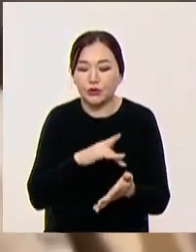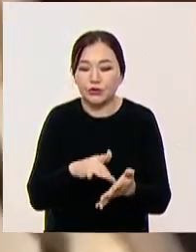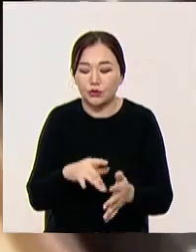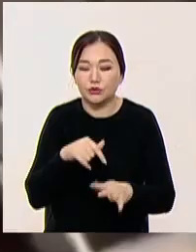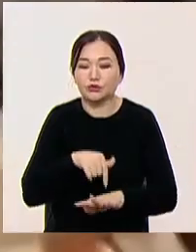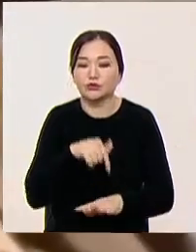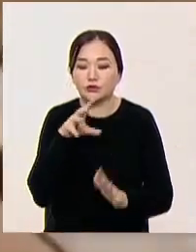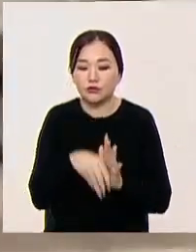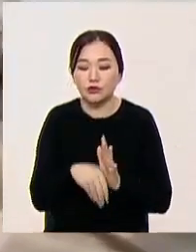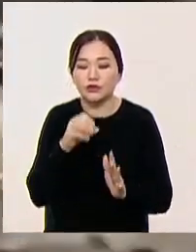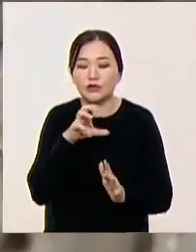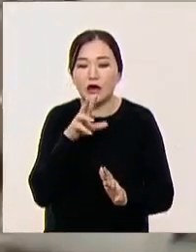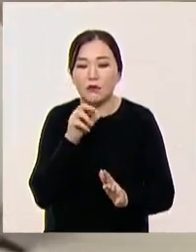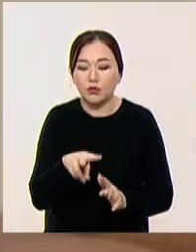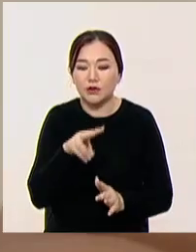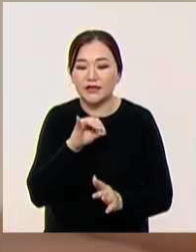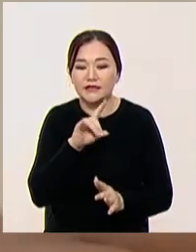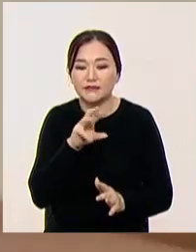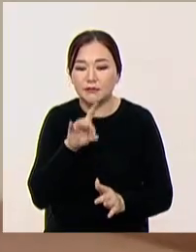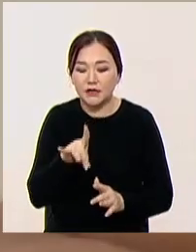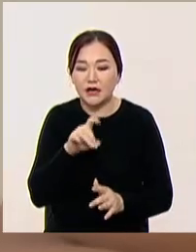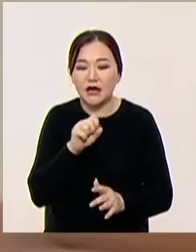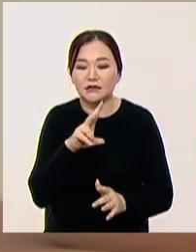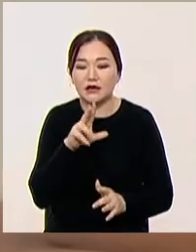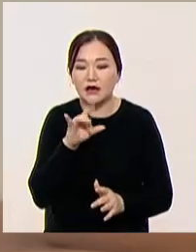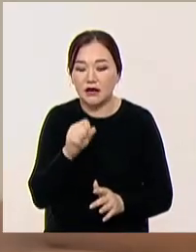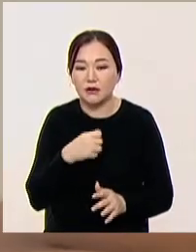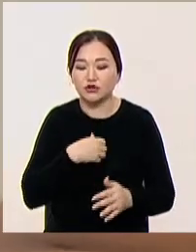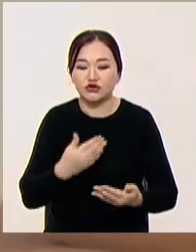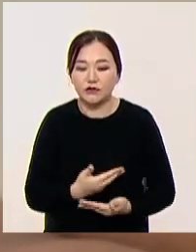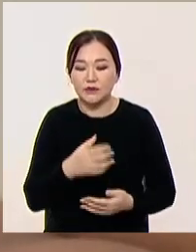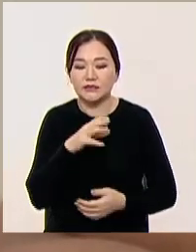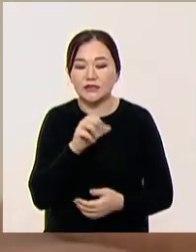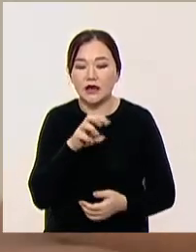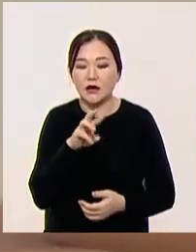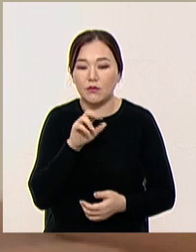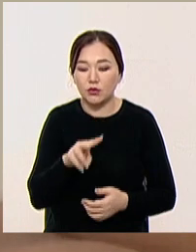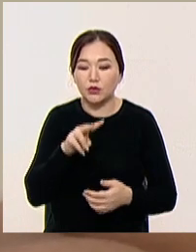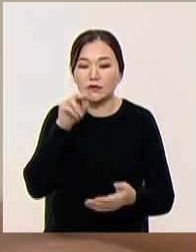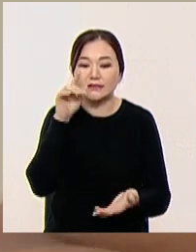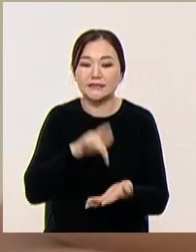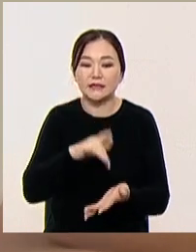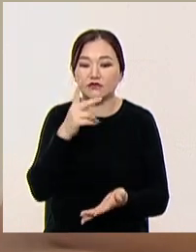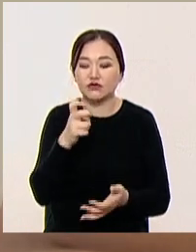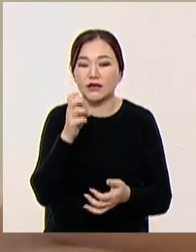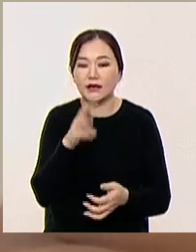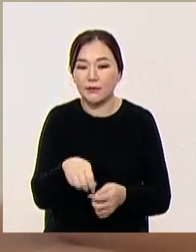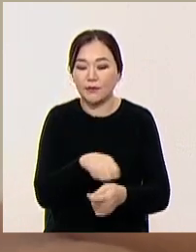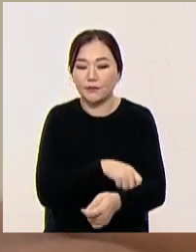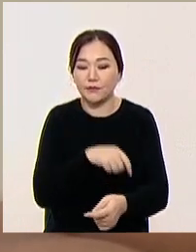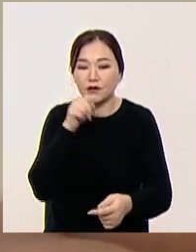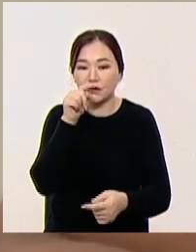включая Стамбул, Анкару и Измир. Мы живем в Стамбуле, так как эпицентр находится 200 километров от